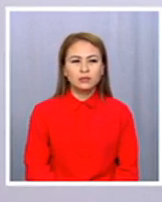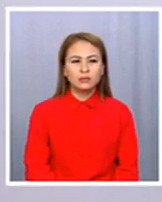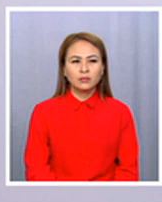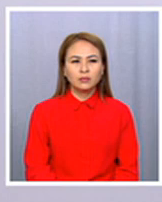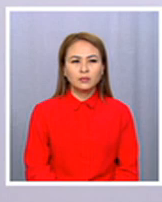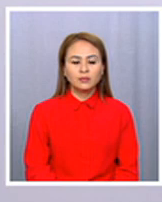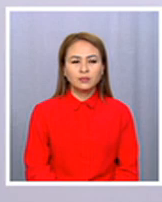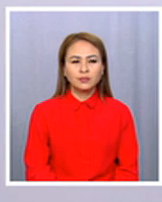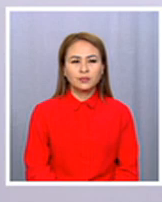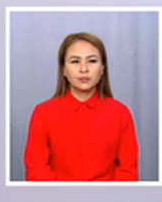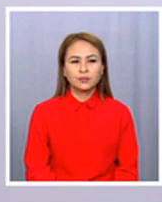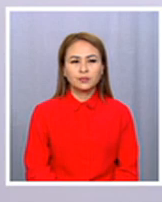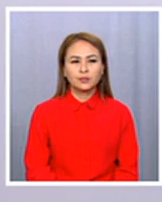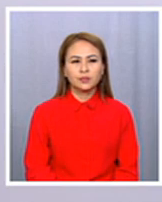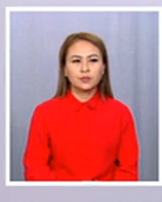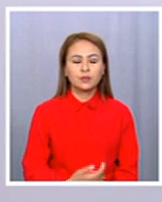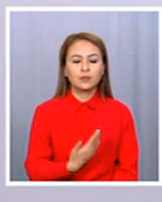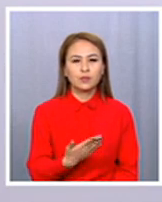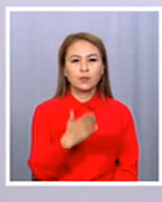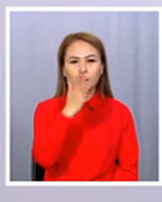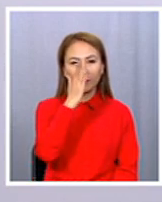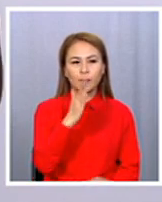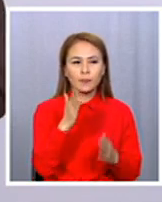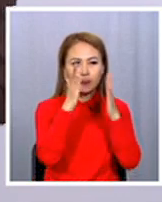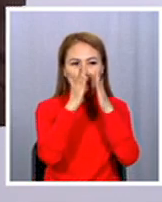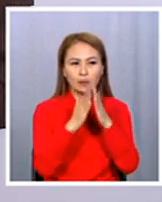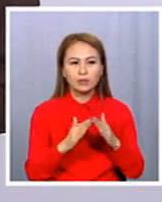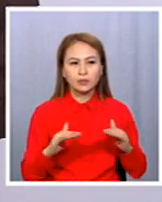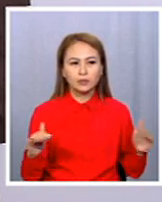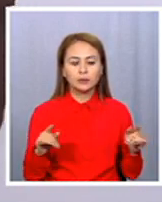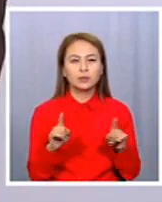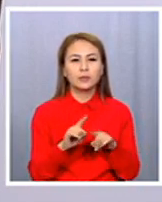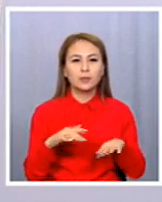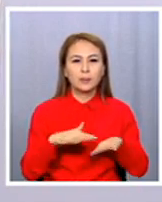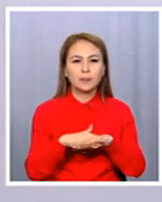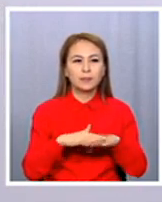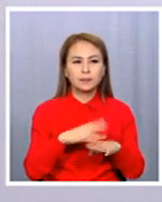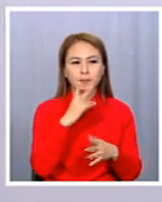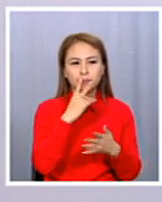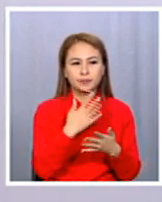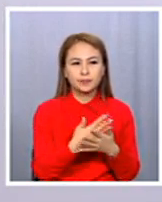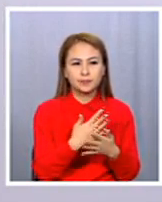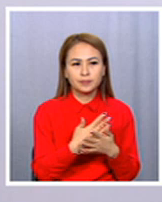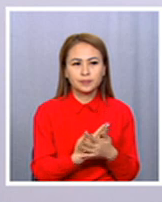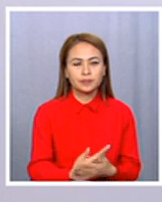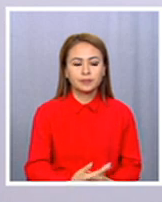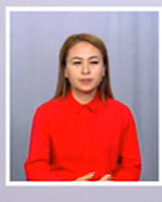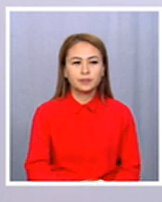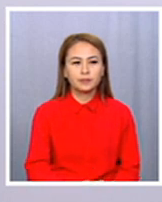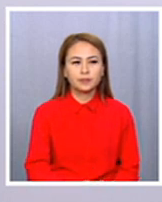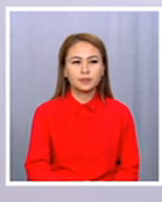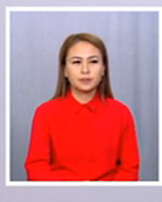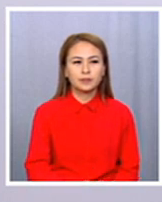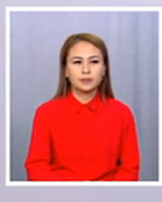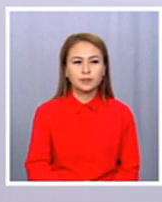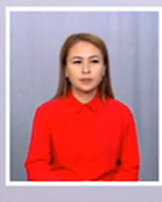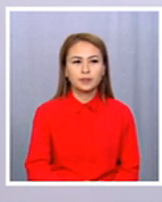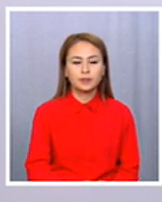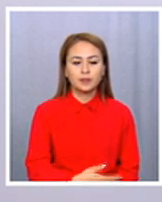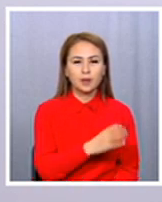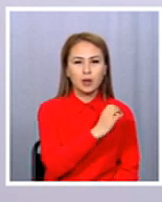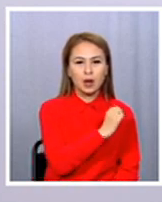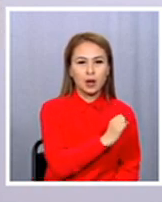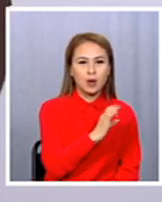болса балар, осы бұрыштарымызды математикалық түрде көрсетейік. Қараңыздар міне. А, О, К